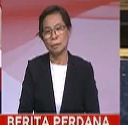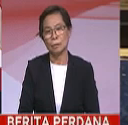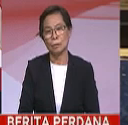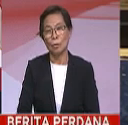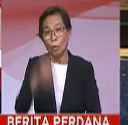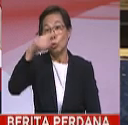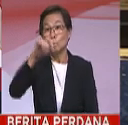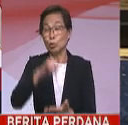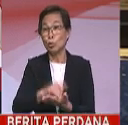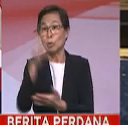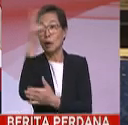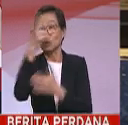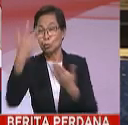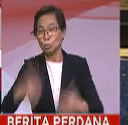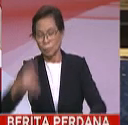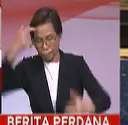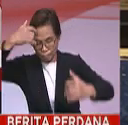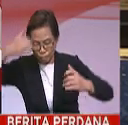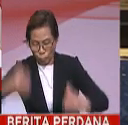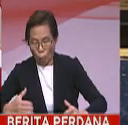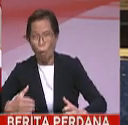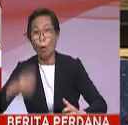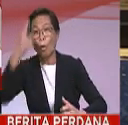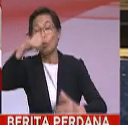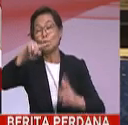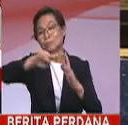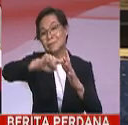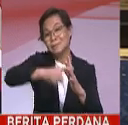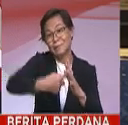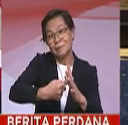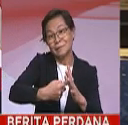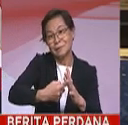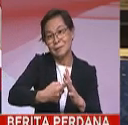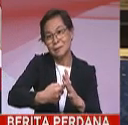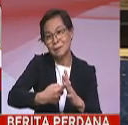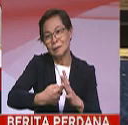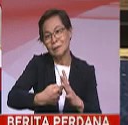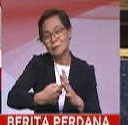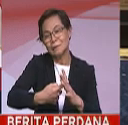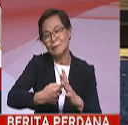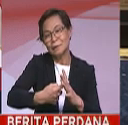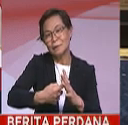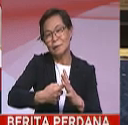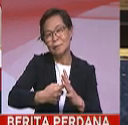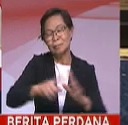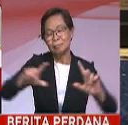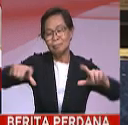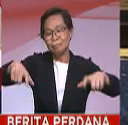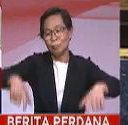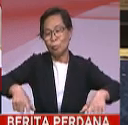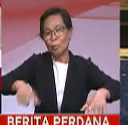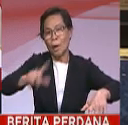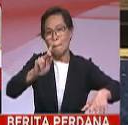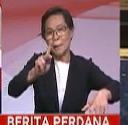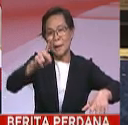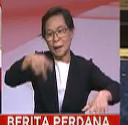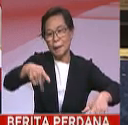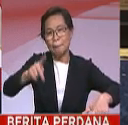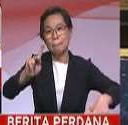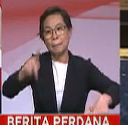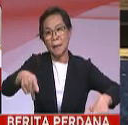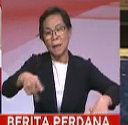Dan untuk itu, kerajaan telah memutuskan untuk melaksanakan Perintah Kawalan Pergerakan